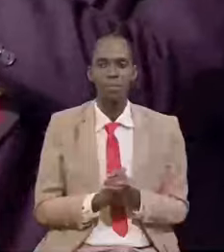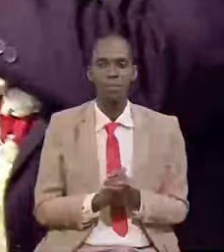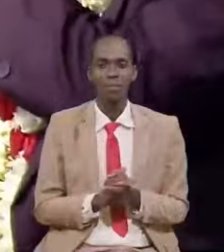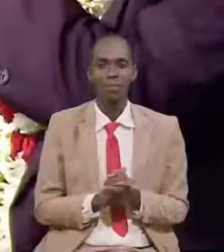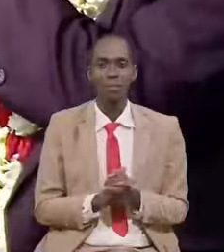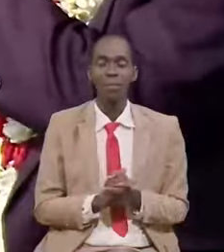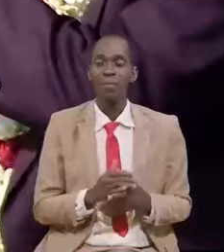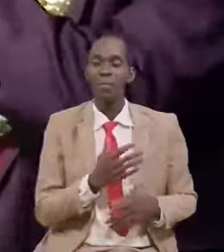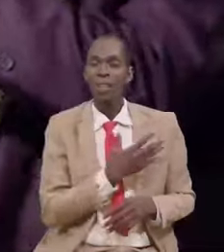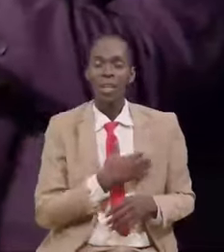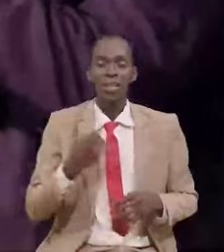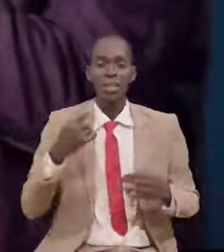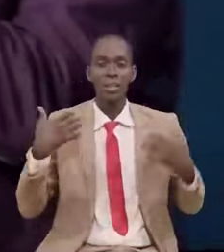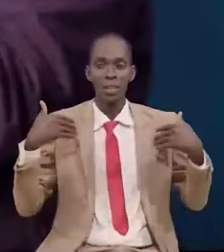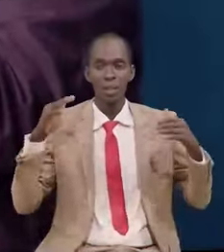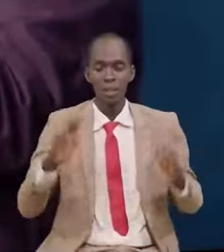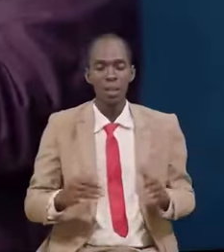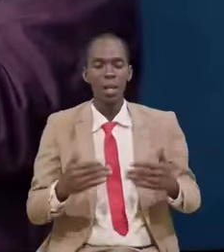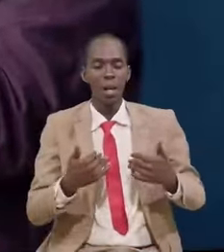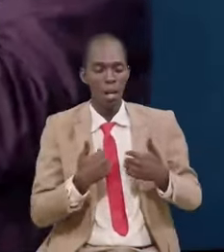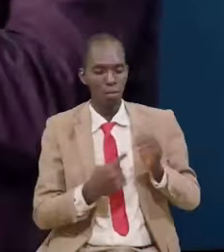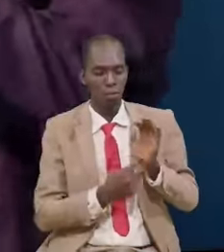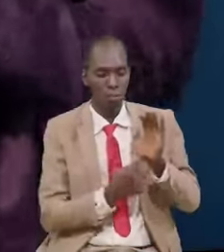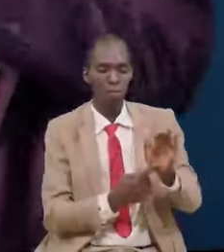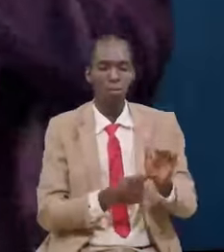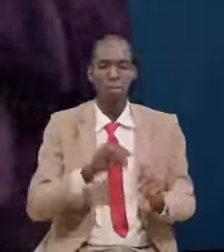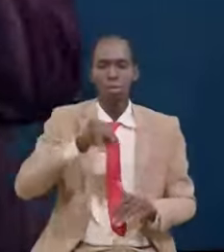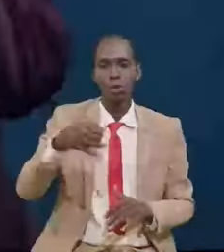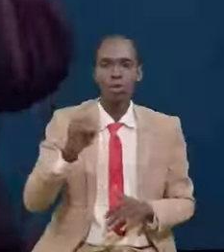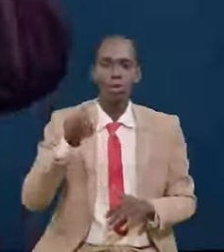un homme pour une femme. Mais l'ange a dit à Joseph,